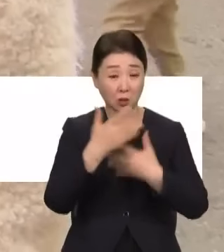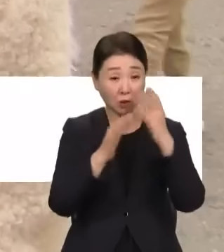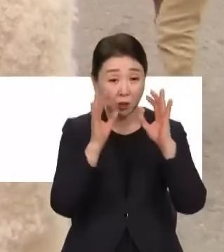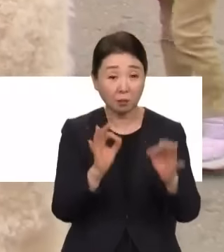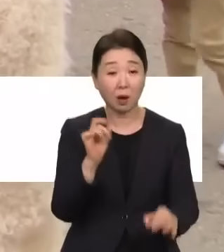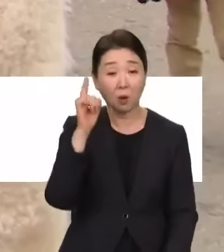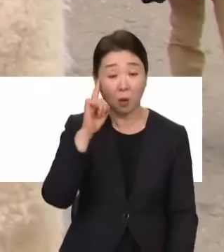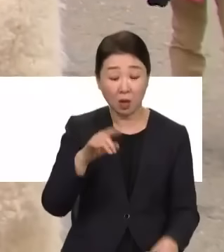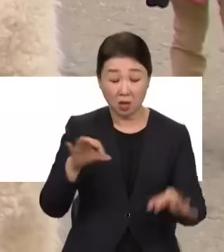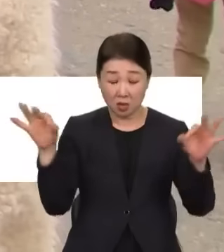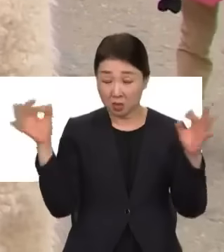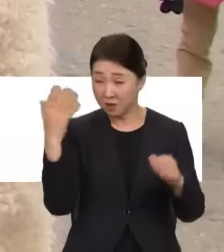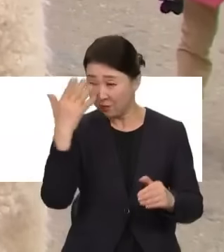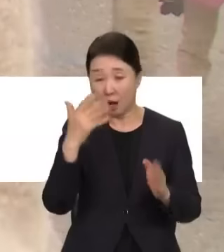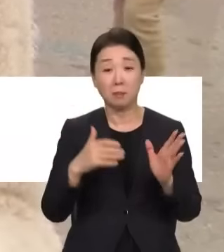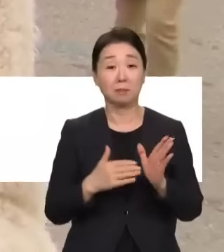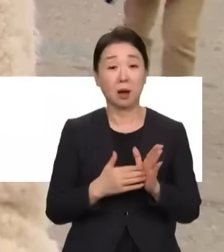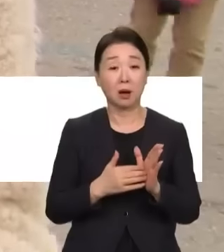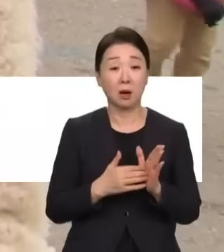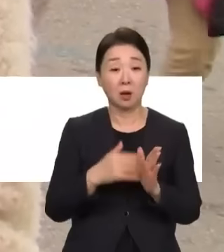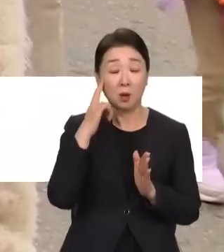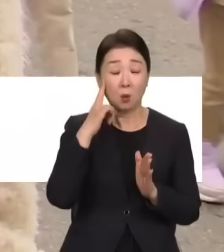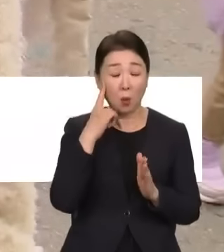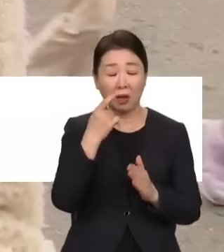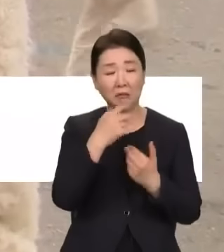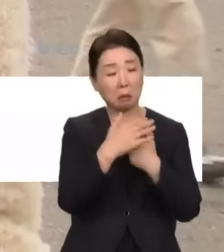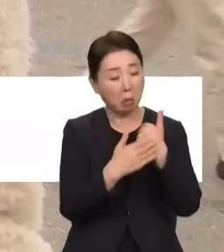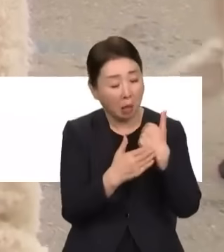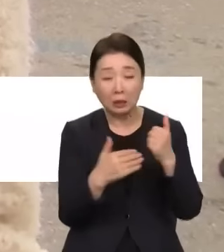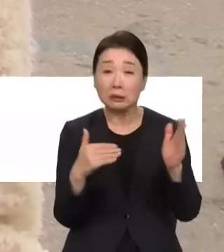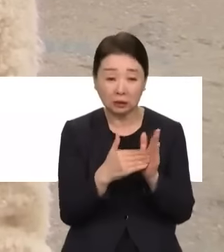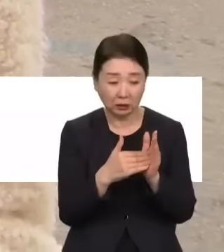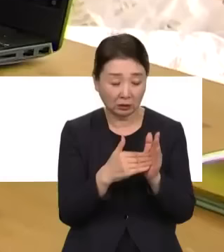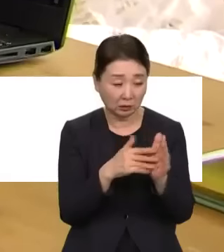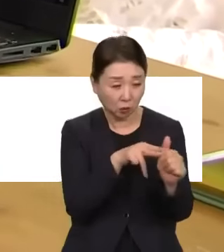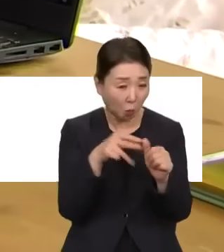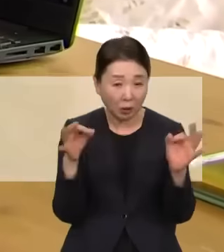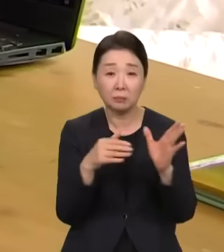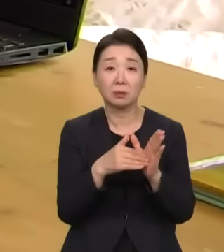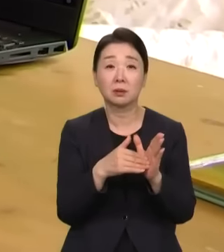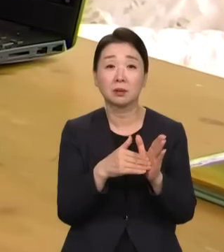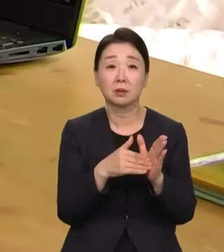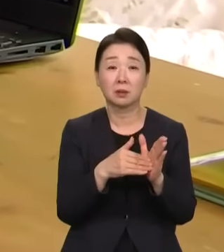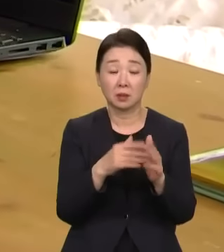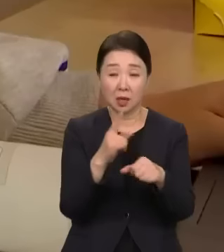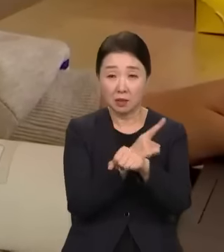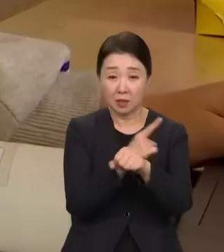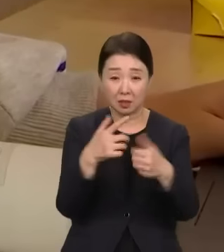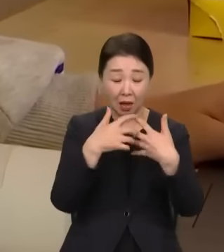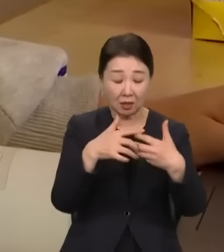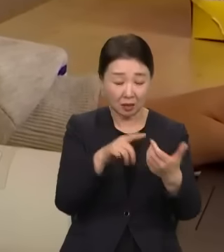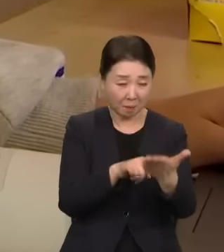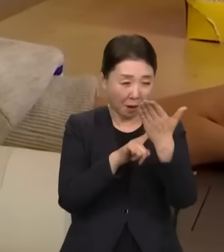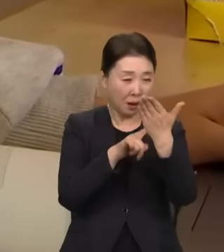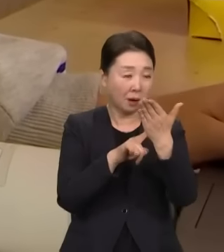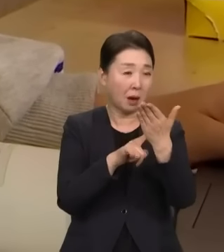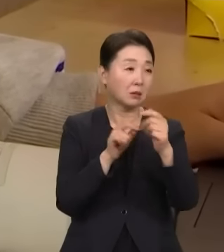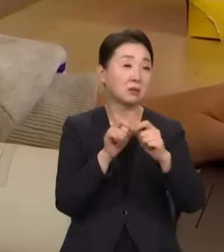대부분 순식간에 지나가기 때문에 수박 겉핥기식으로 스쳐가는 정보기 때문에 디지털 기기에 노출 시간이 늘어나는